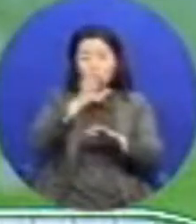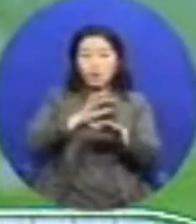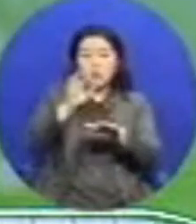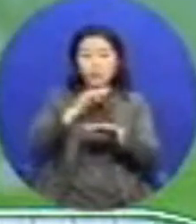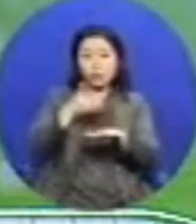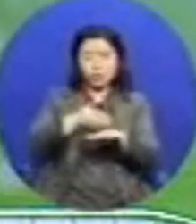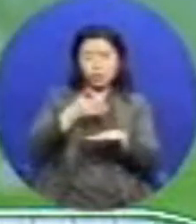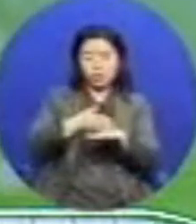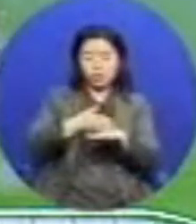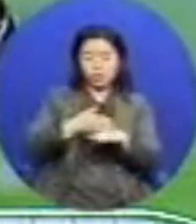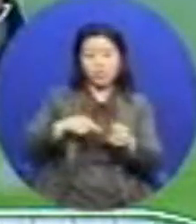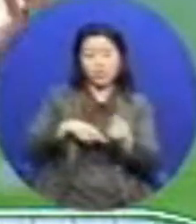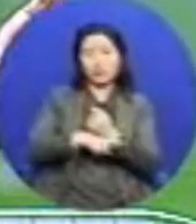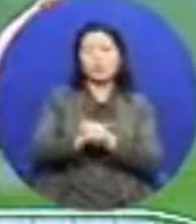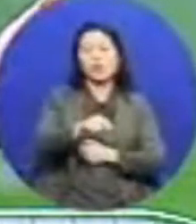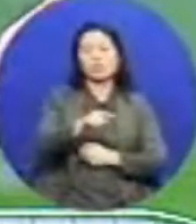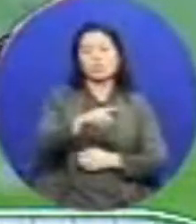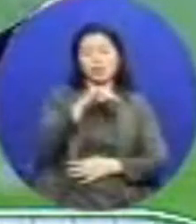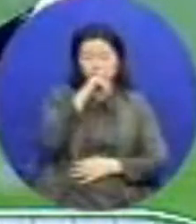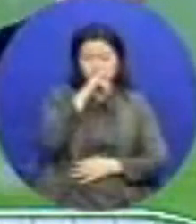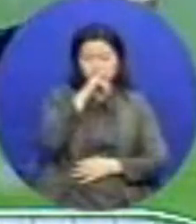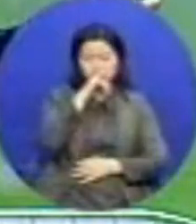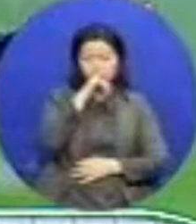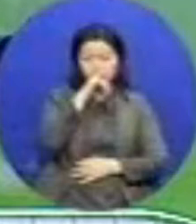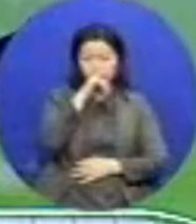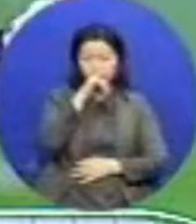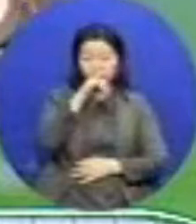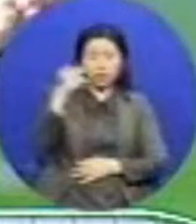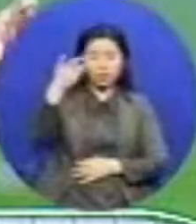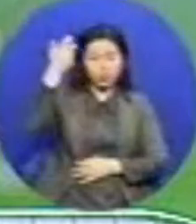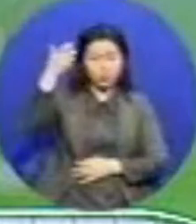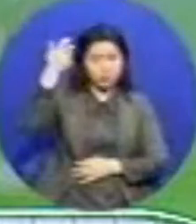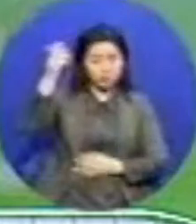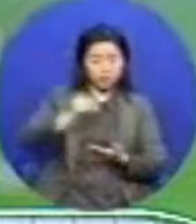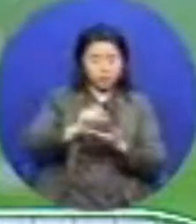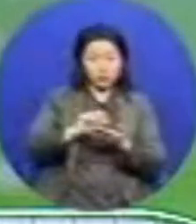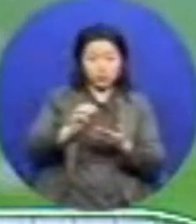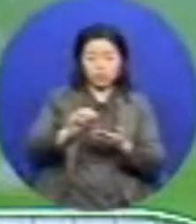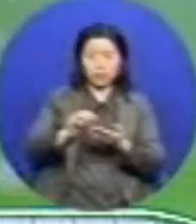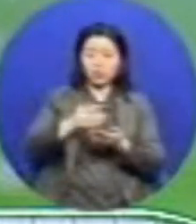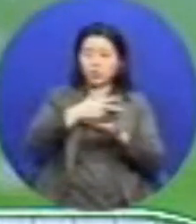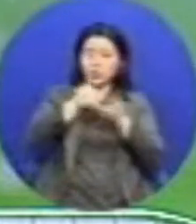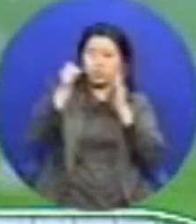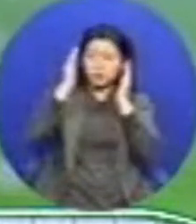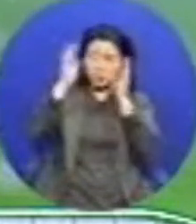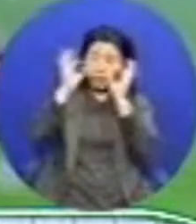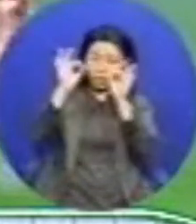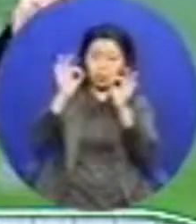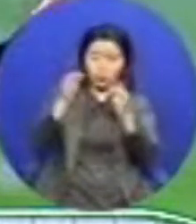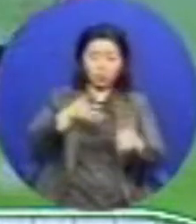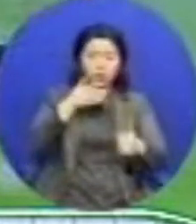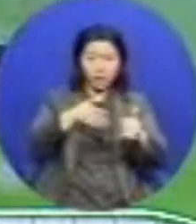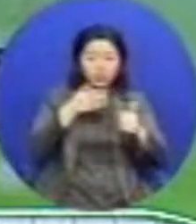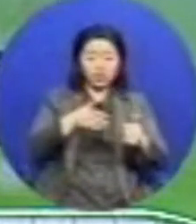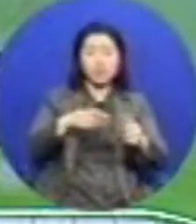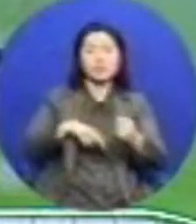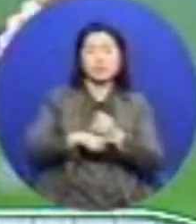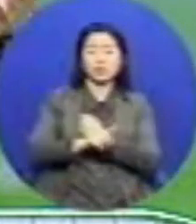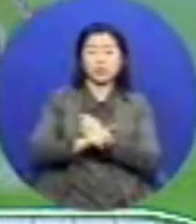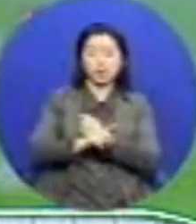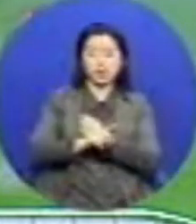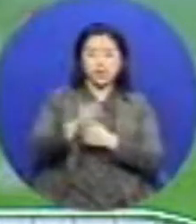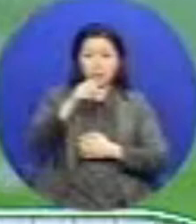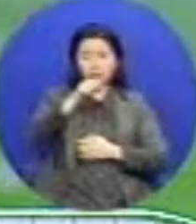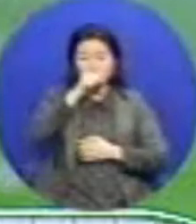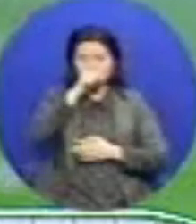있어요 저는 영서 에게 쓴 시가 예수님을 바라 보시라고 교우들에게 권하는 이유가 그렇게 하면서 난 목적 교회가 더욱